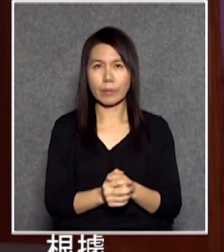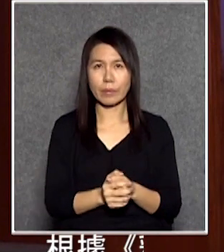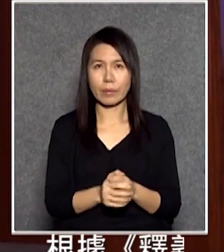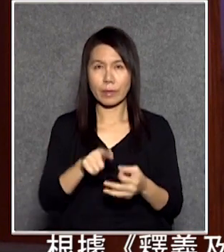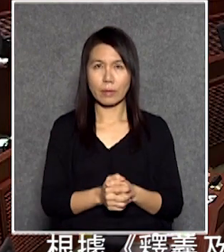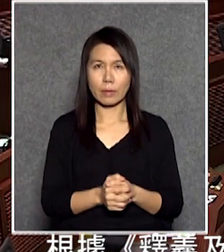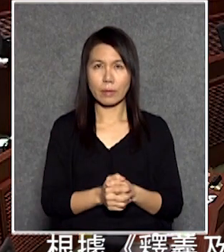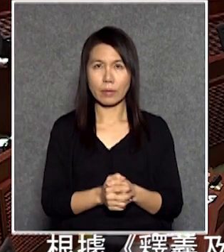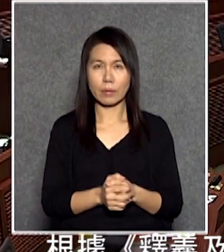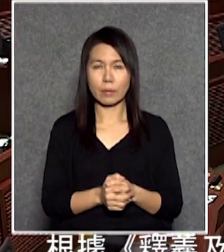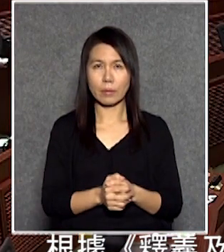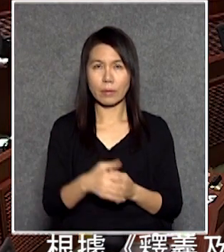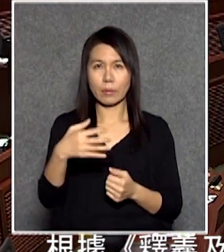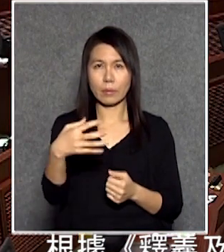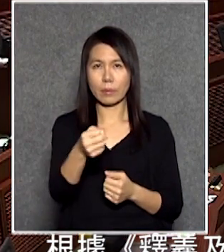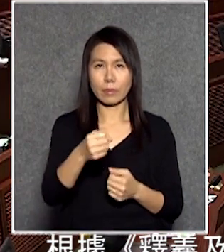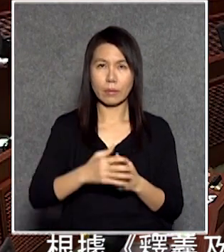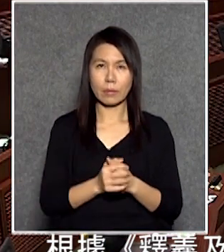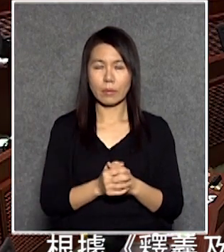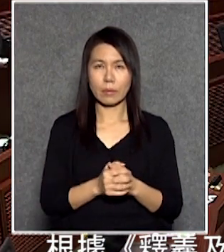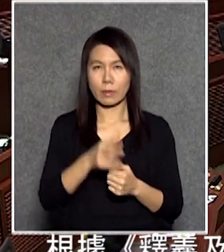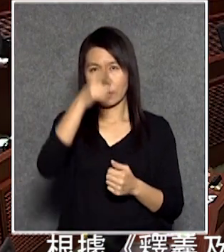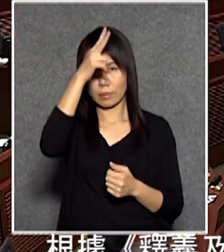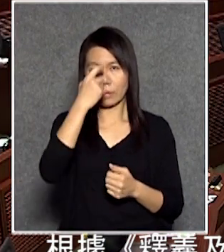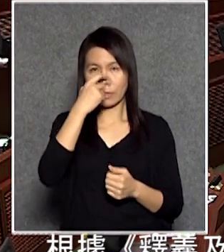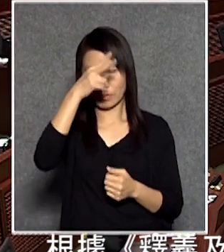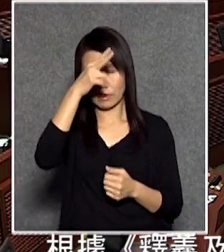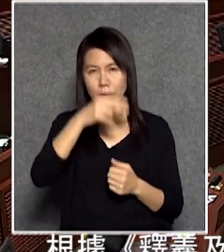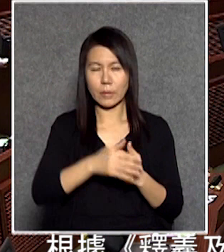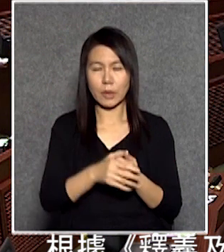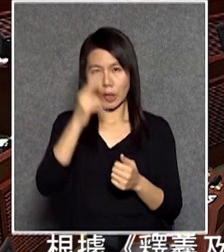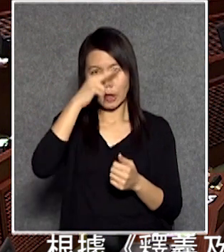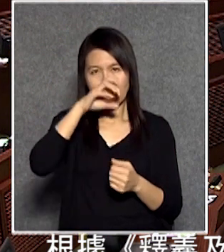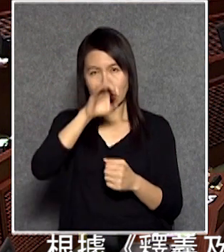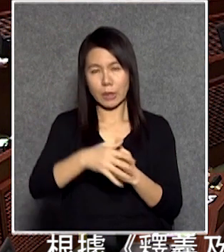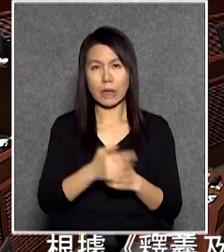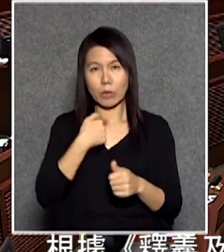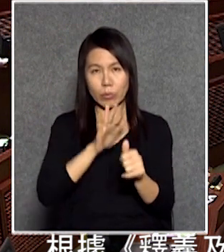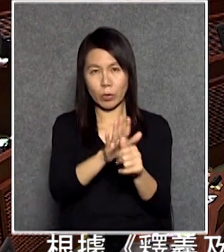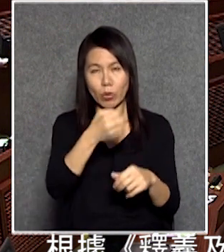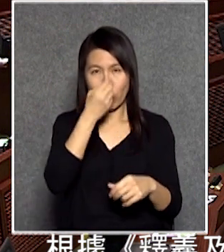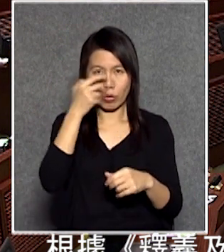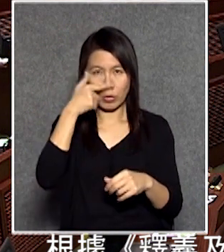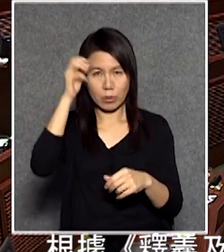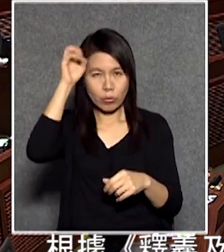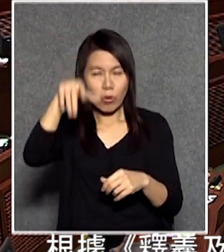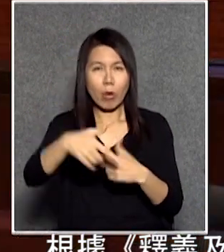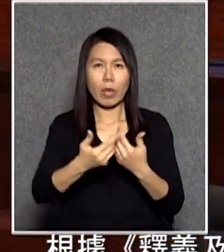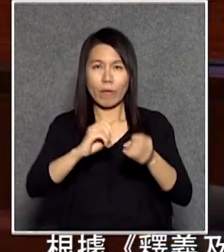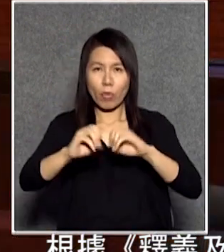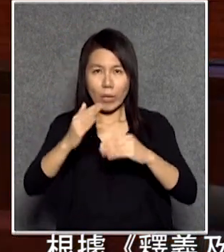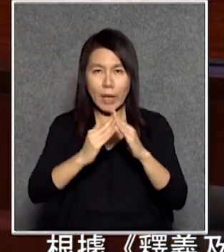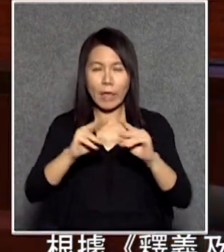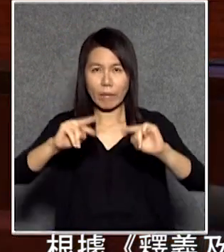黃毓民議員。 主席，梁振英政府聲稱為了扶助香港創新科技行業的發